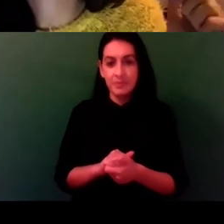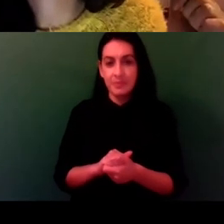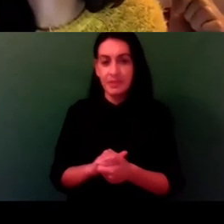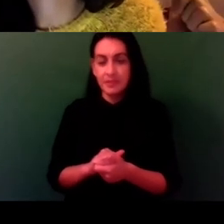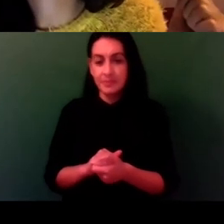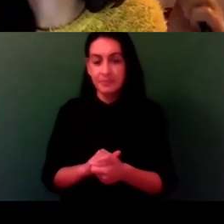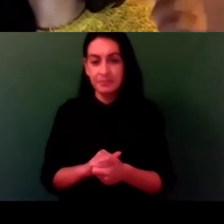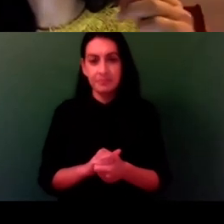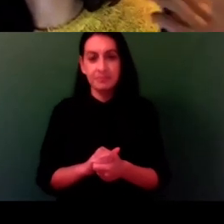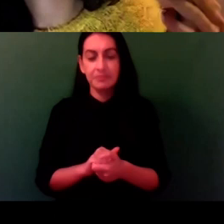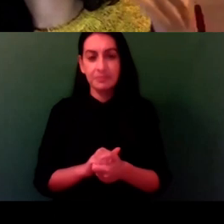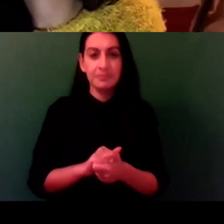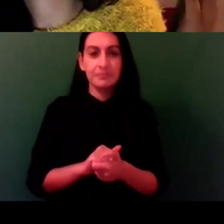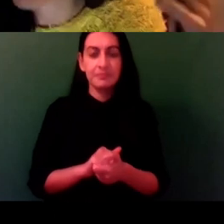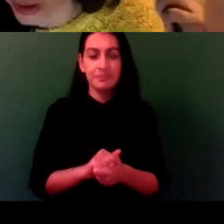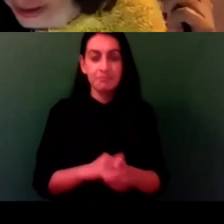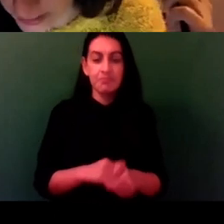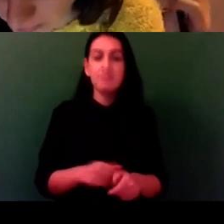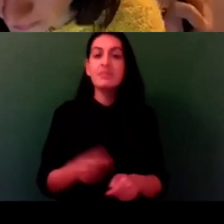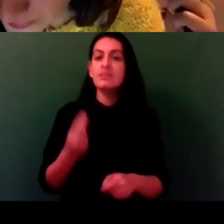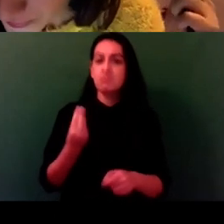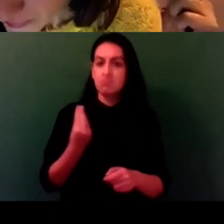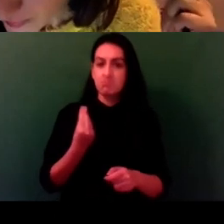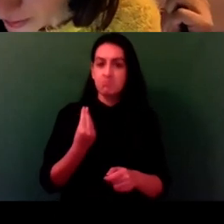katılımcıdır eğer iyi işletilmişse tasarım süreci dedi.